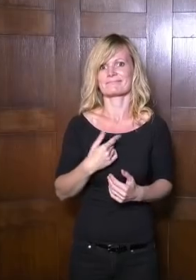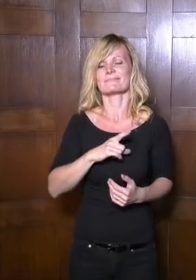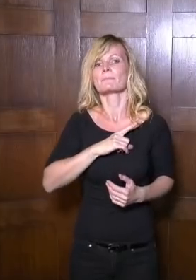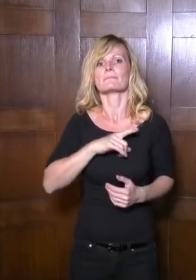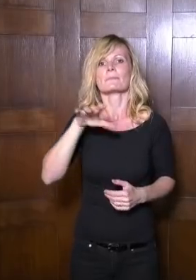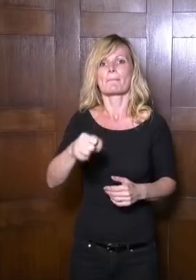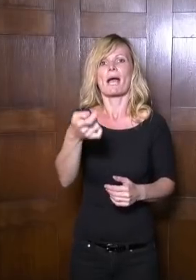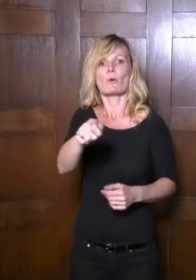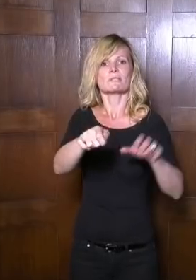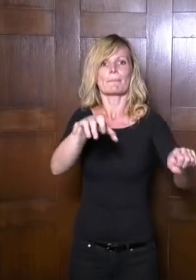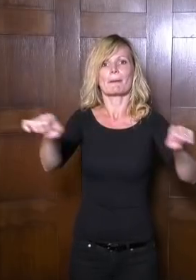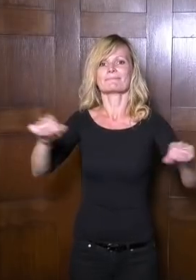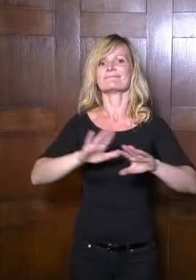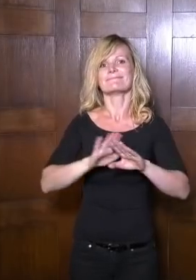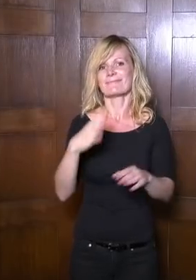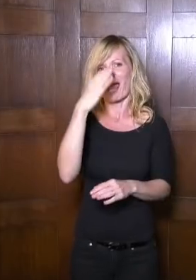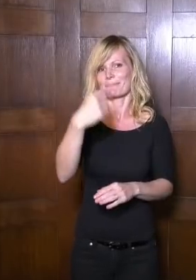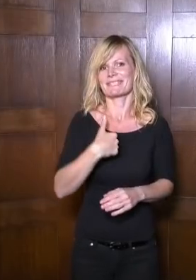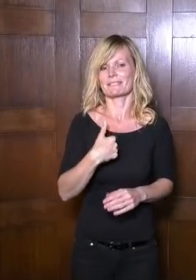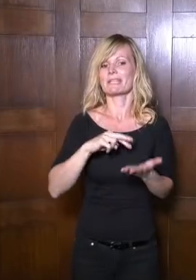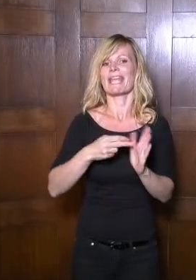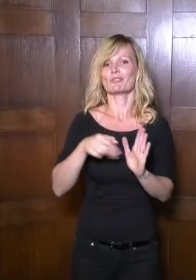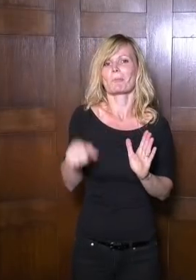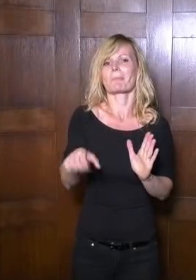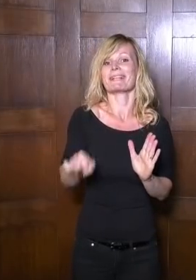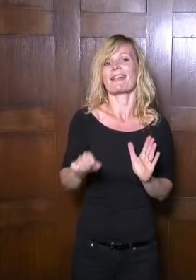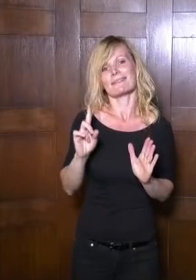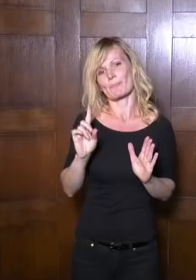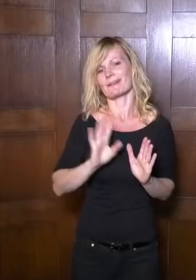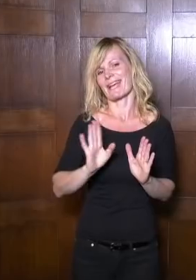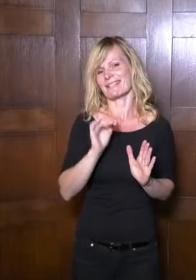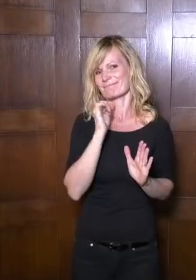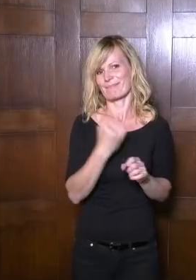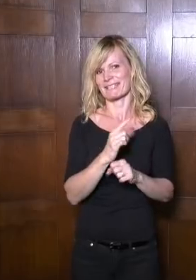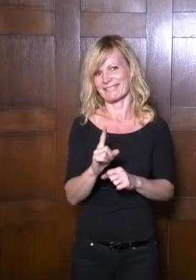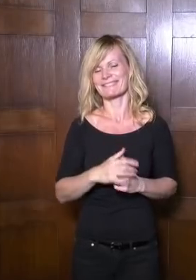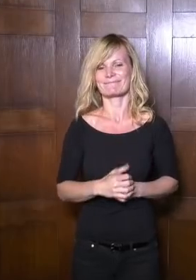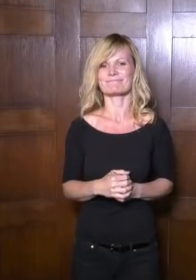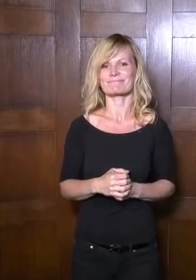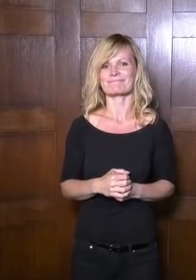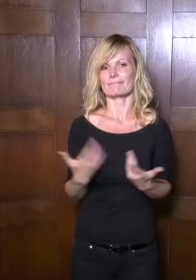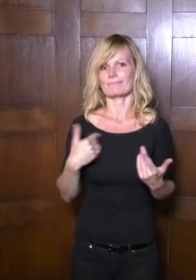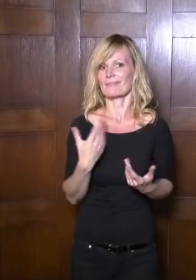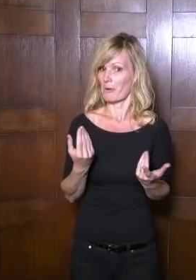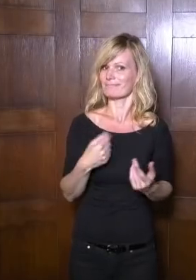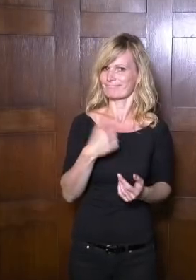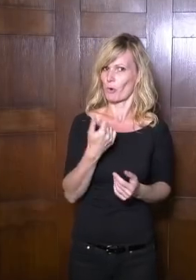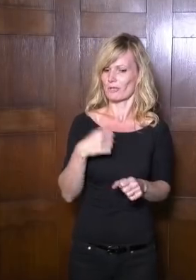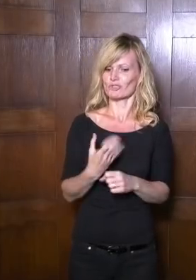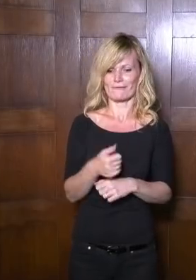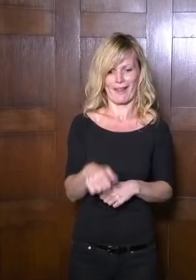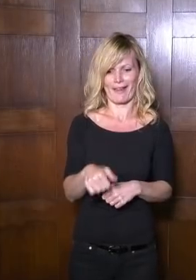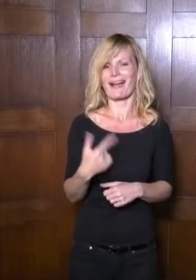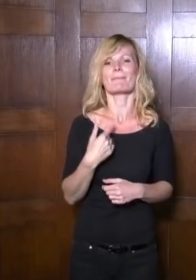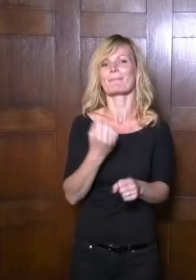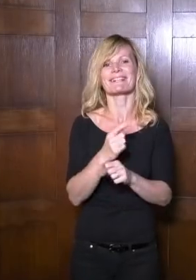niemanden abschalten. Es ist eigentlich nicht meine Absicht, obwohl ich es technisch könnte. Aber das ist ganz bemerkenswert. Das will ich aber nicht